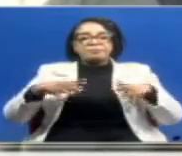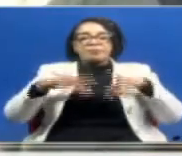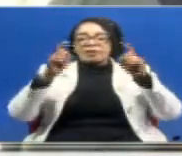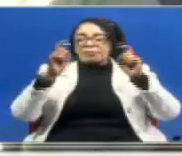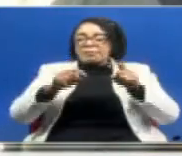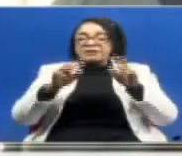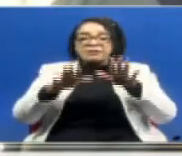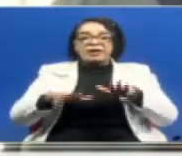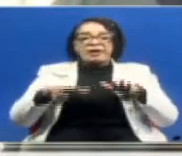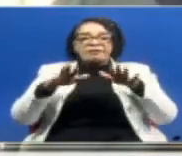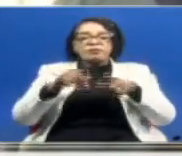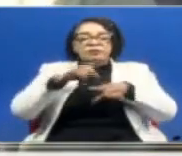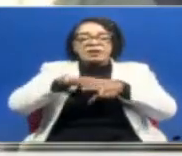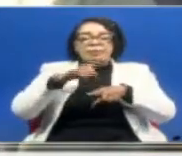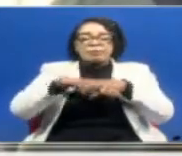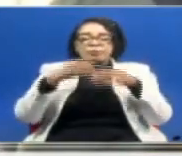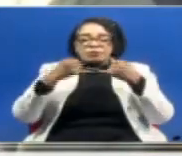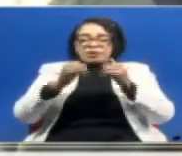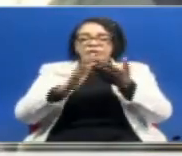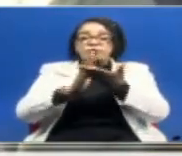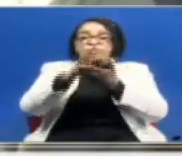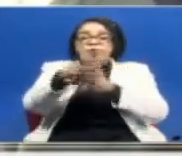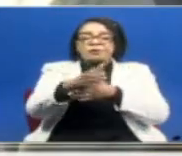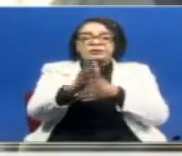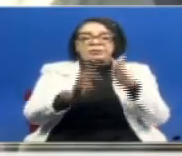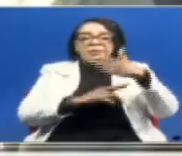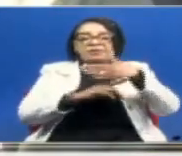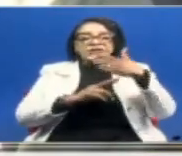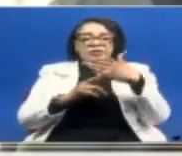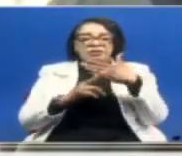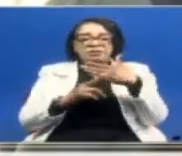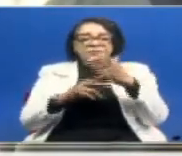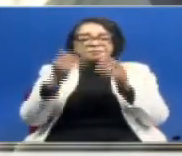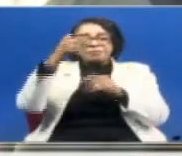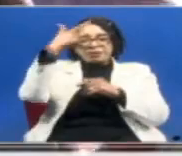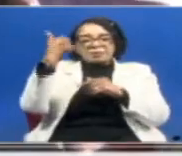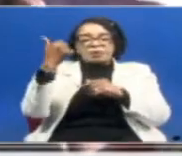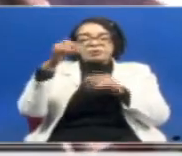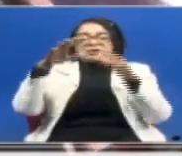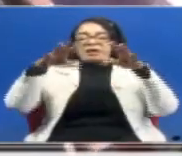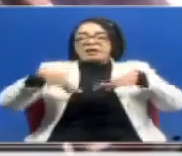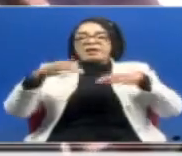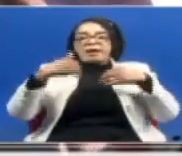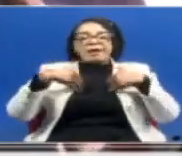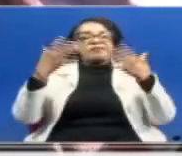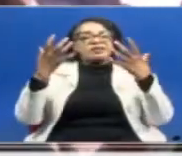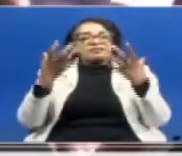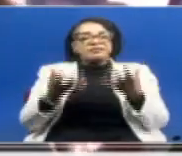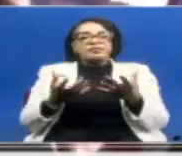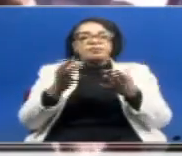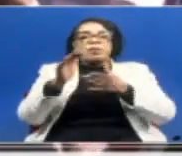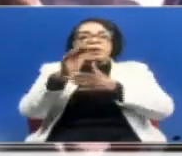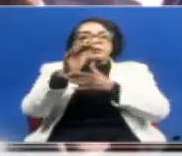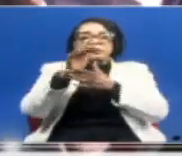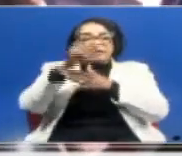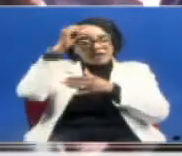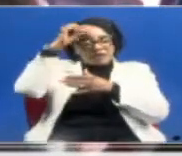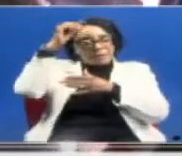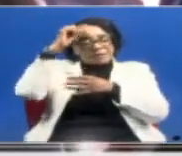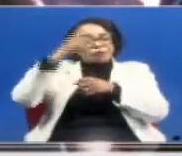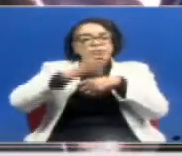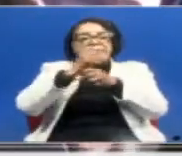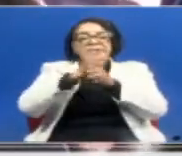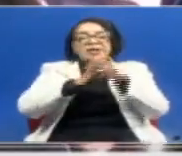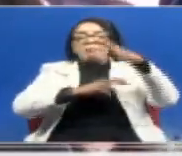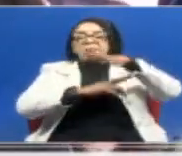wanapojaribu kufuga hii sehemu kwa sababu ya mvua nyingi. Naomba serikali watujengee daraja kubwa hapa